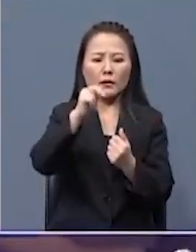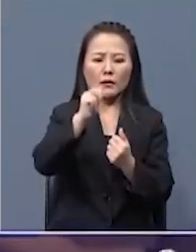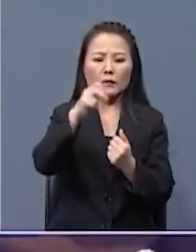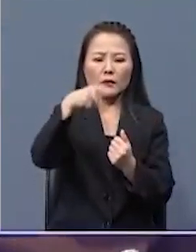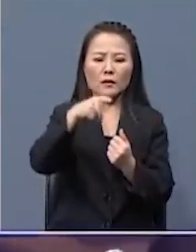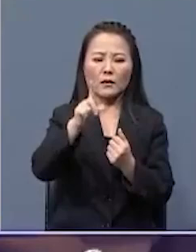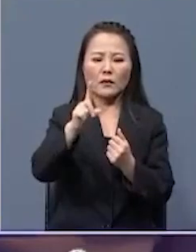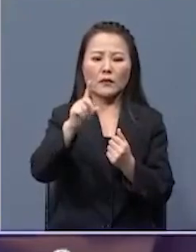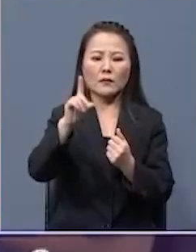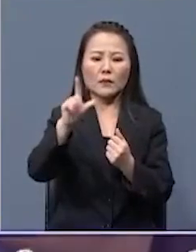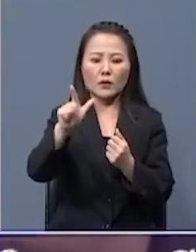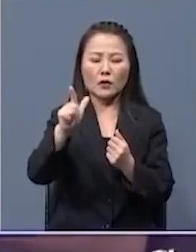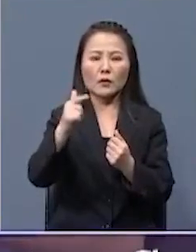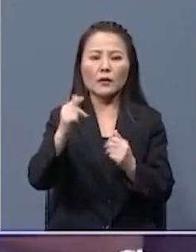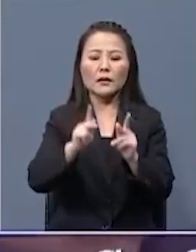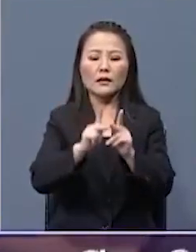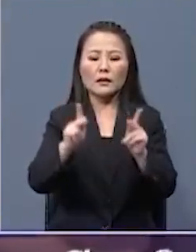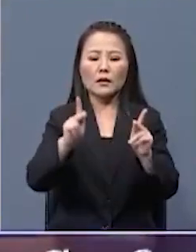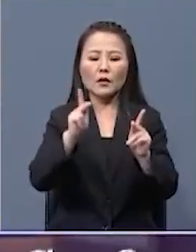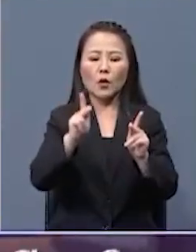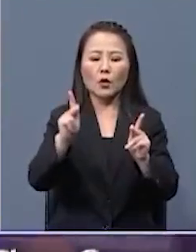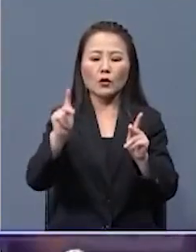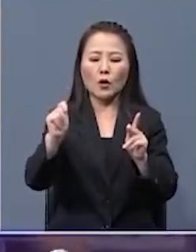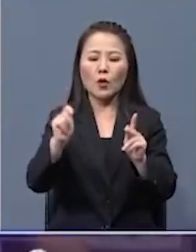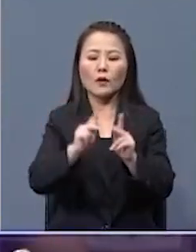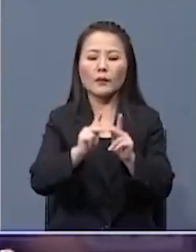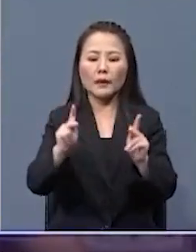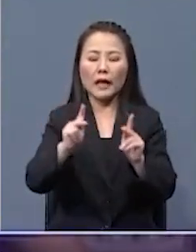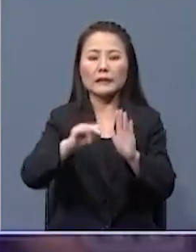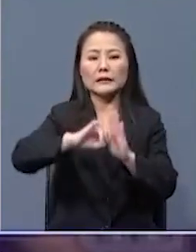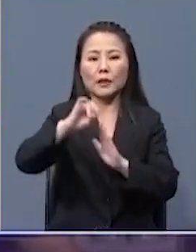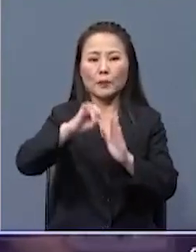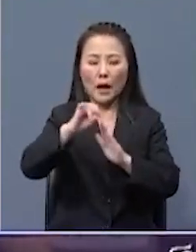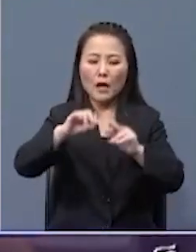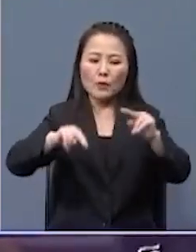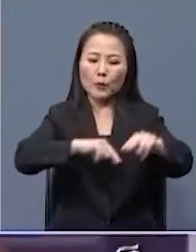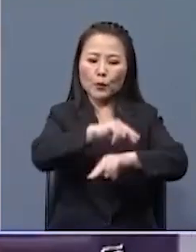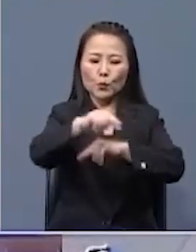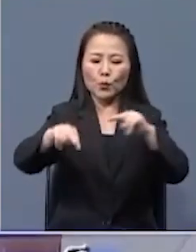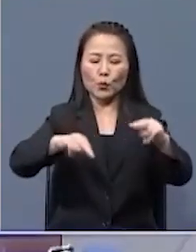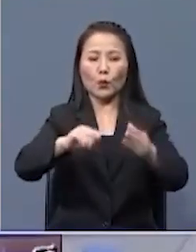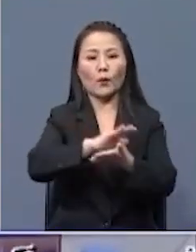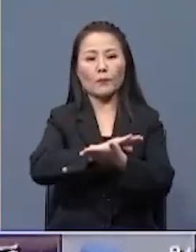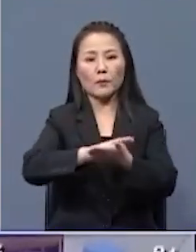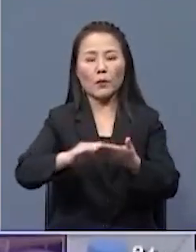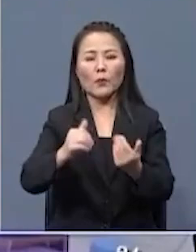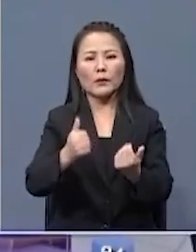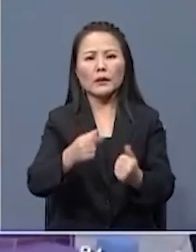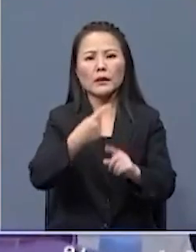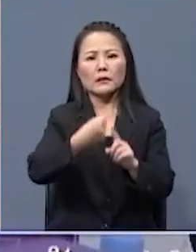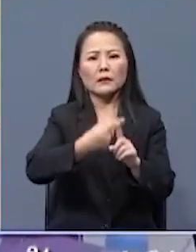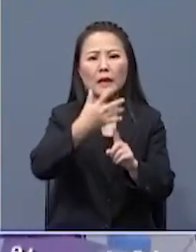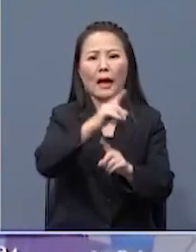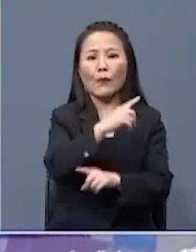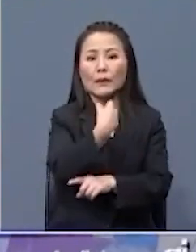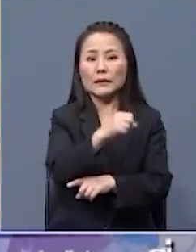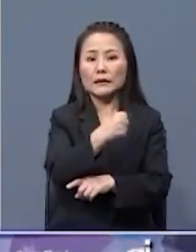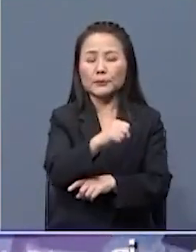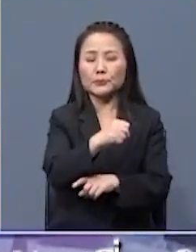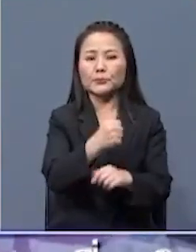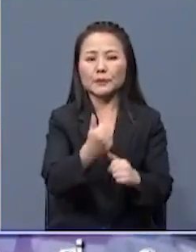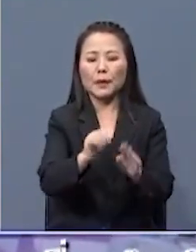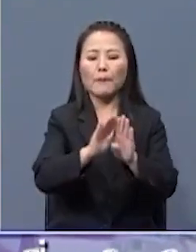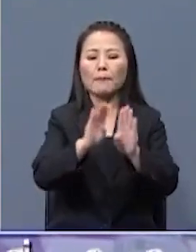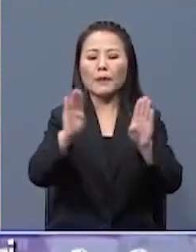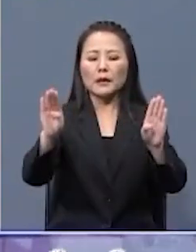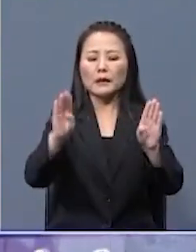ะครับผู้อำนวยการสำนักงานคณะกรรมการการเลือกตั้งประจำจังหวัดเชียงใหม่ก็ไปตรวจความเรียบร้อยนะครับบอกว่าตั้งแต่10พฤษภาคมครับที่